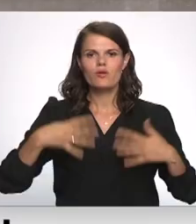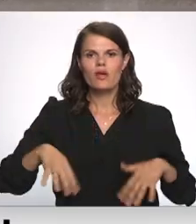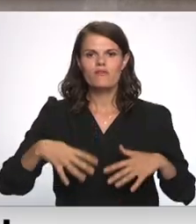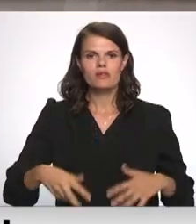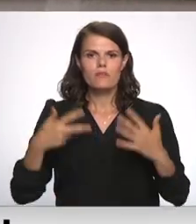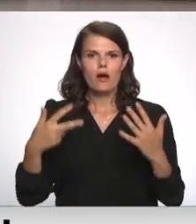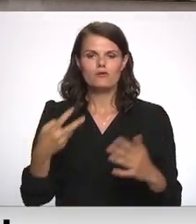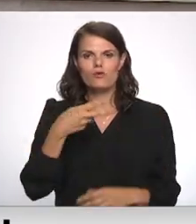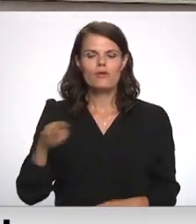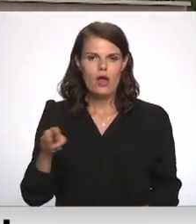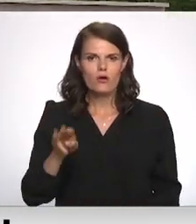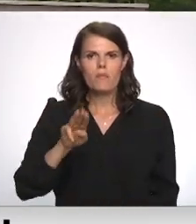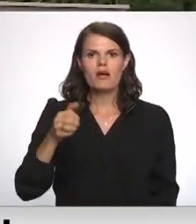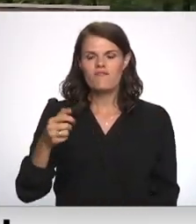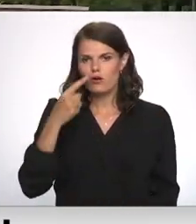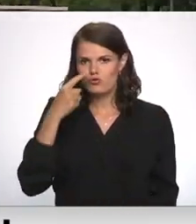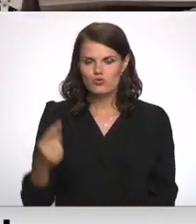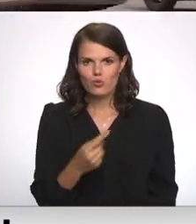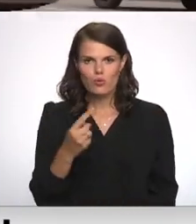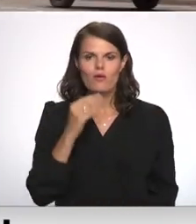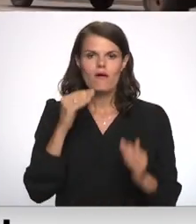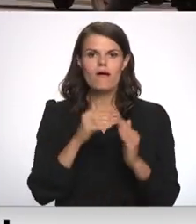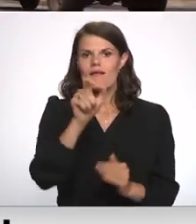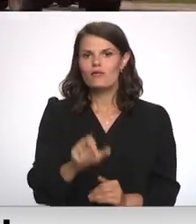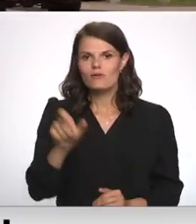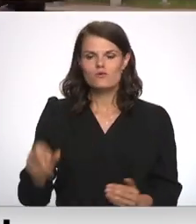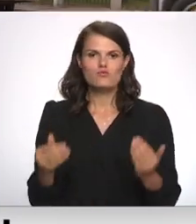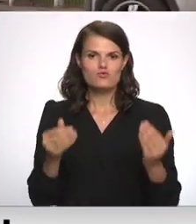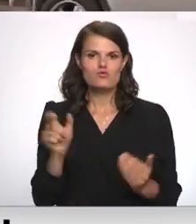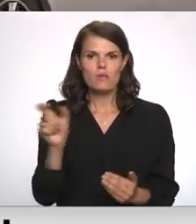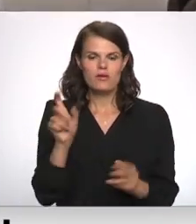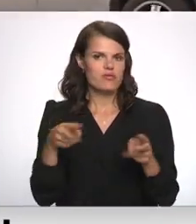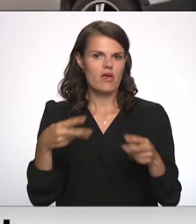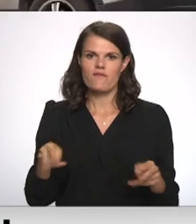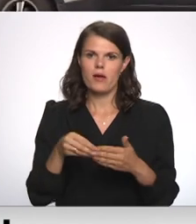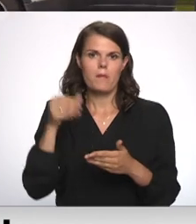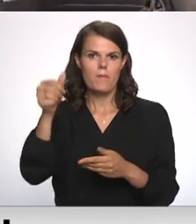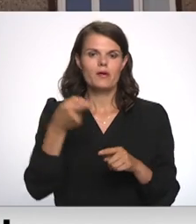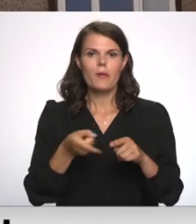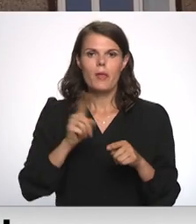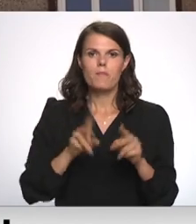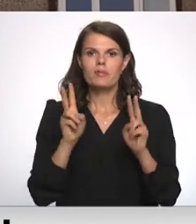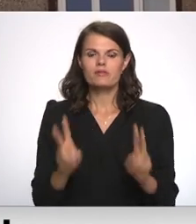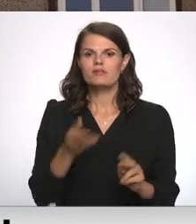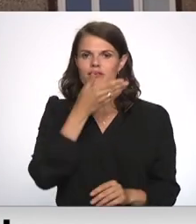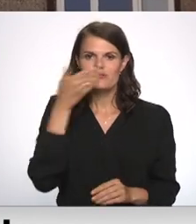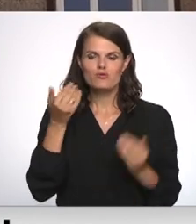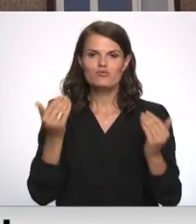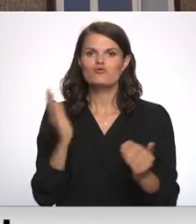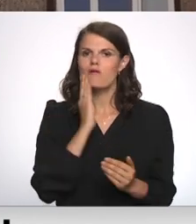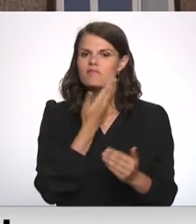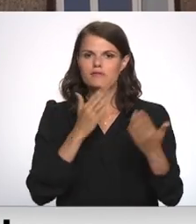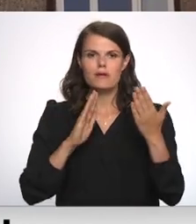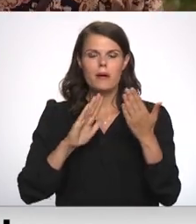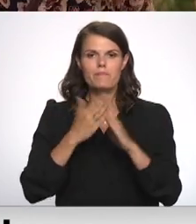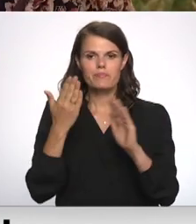198 eiro par megavatstundu rēzekniešiem šobrīd nemaz nav jāmaksā, jo siltums šovasar pilsētā,